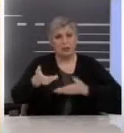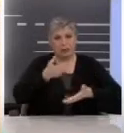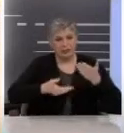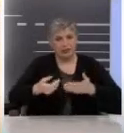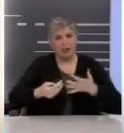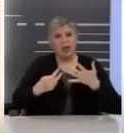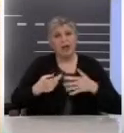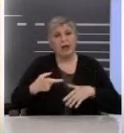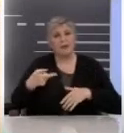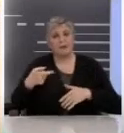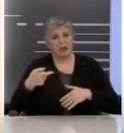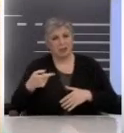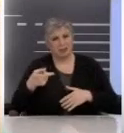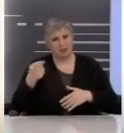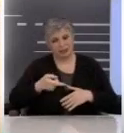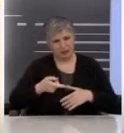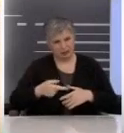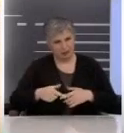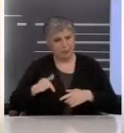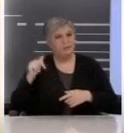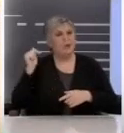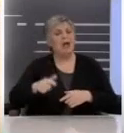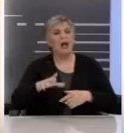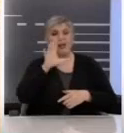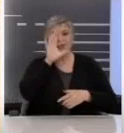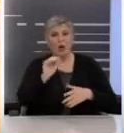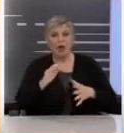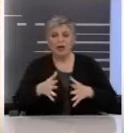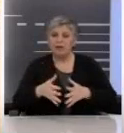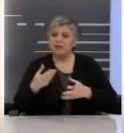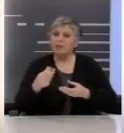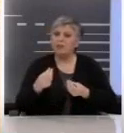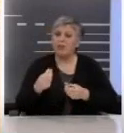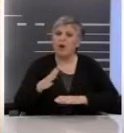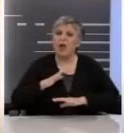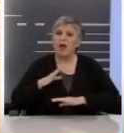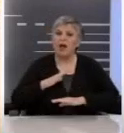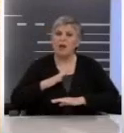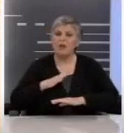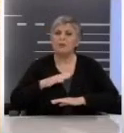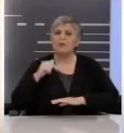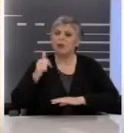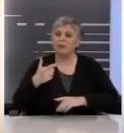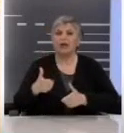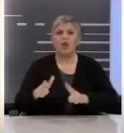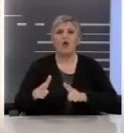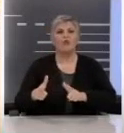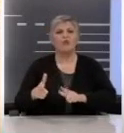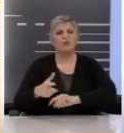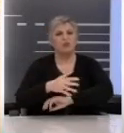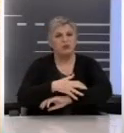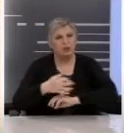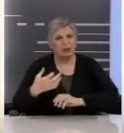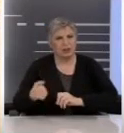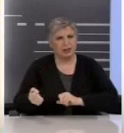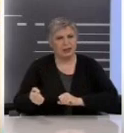7%. Καλύπτει λοιπόν ένα ευρύ φάσμα που βιώνει εισοδηματική φτώχεια και φτάνει μέχρι